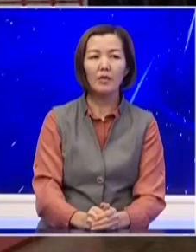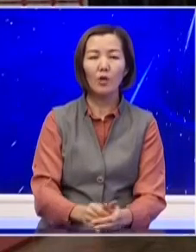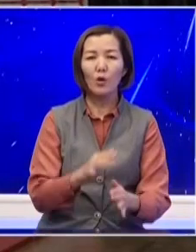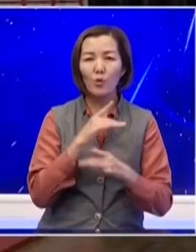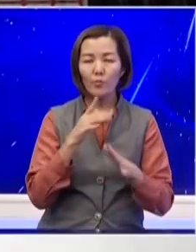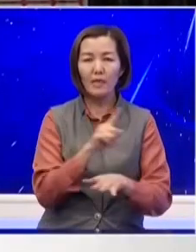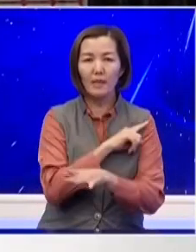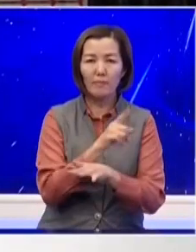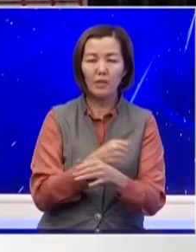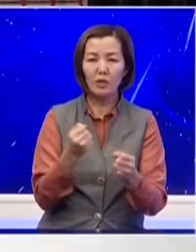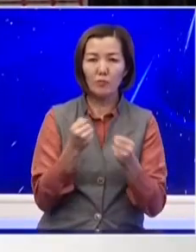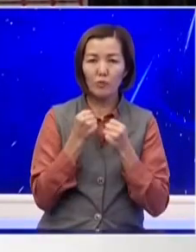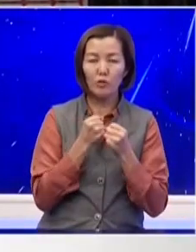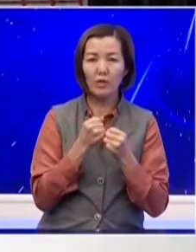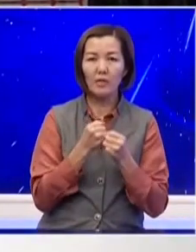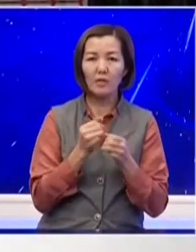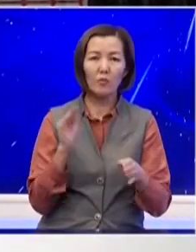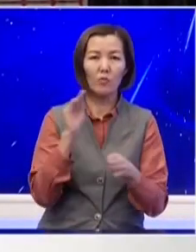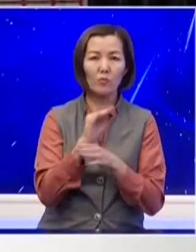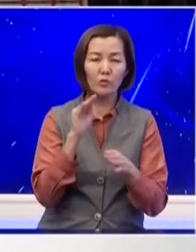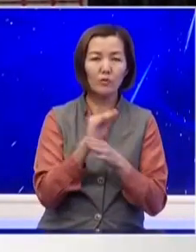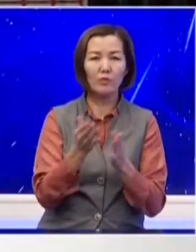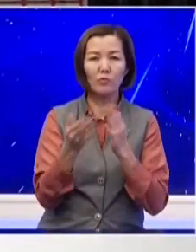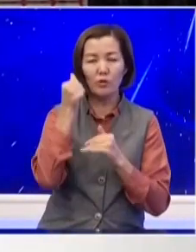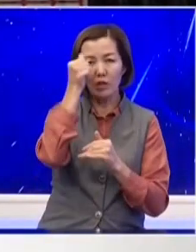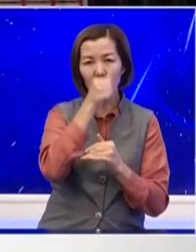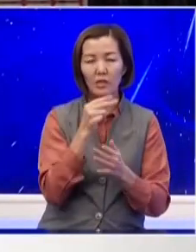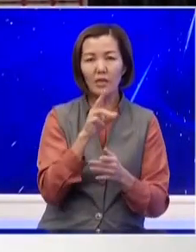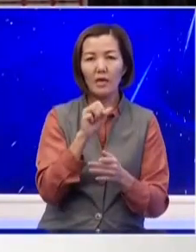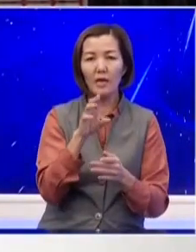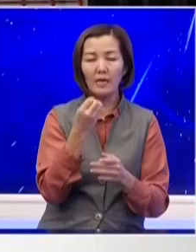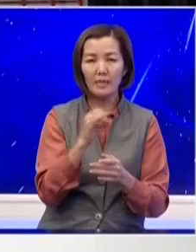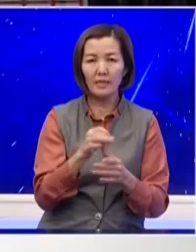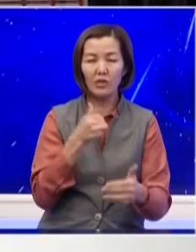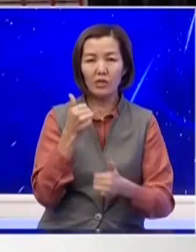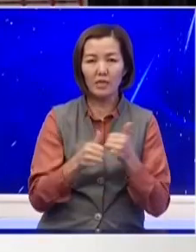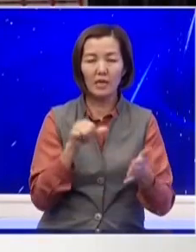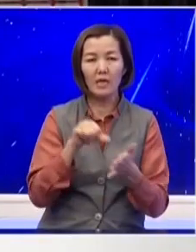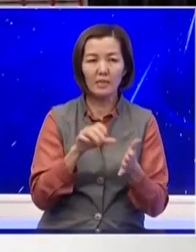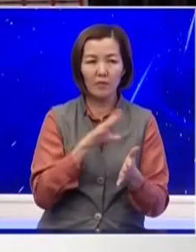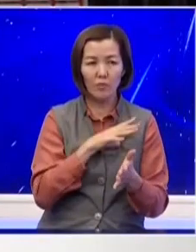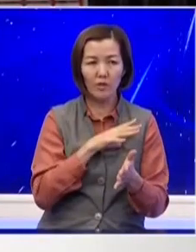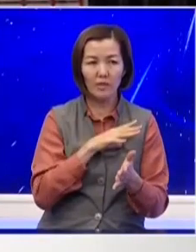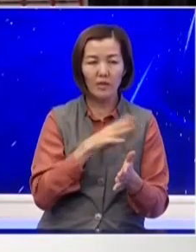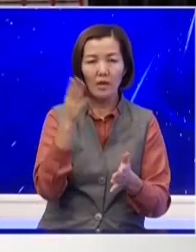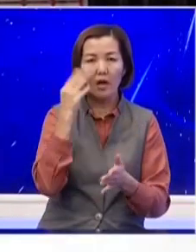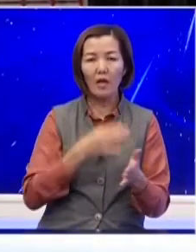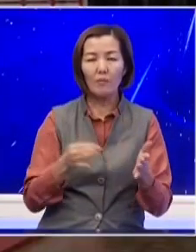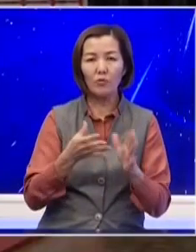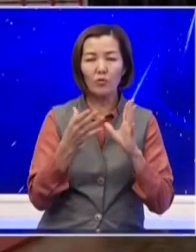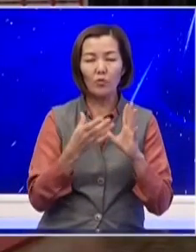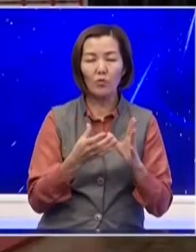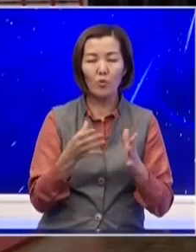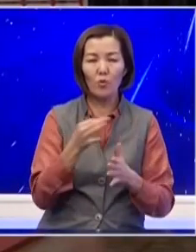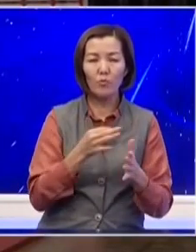мықты спортшылар күресіп отыр ғой жылдан жылға. Өткен жылы қарасаңыз, осы жарыста күрескен осы Алматы облысының